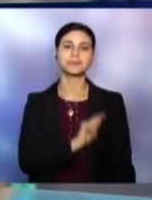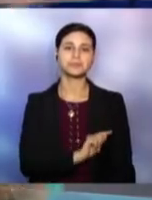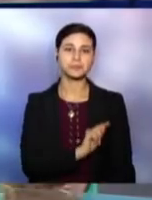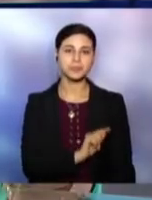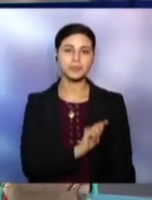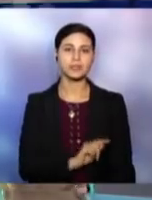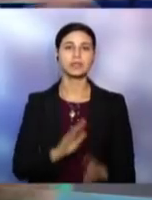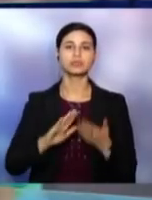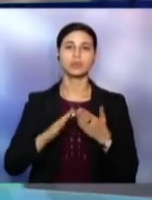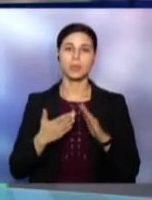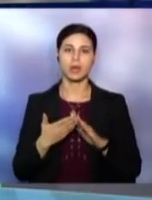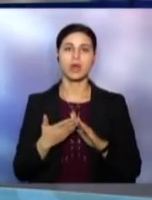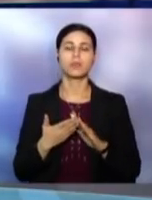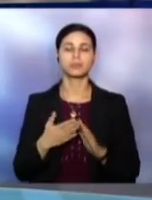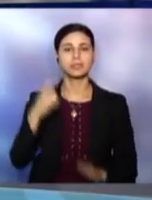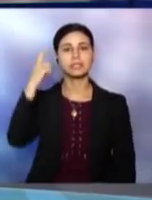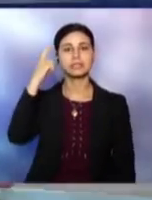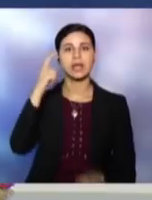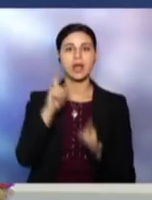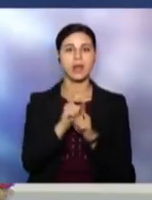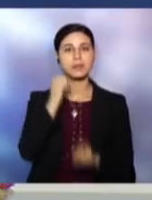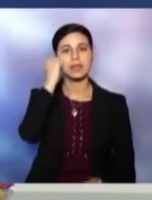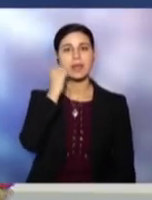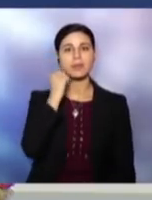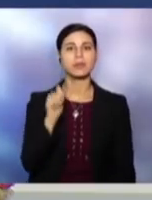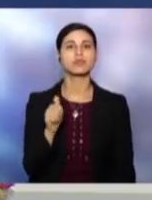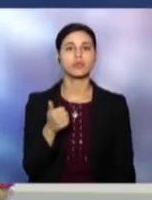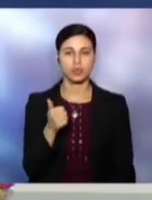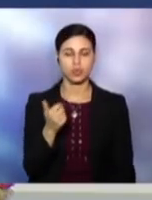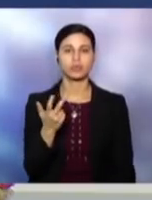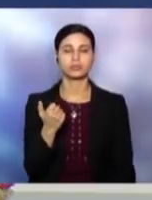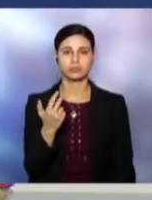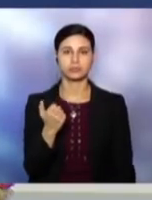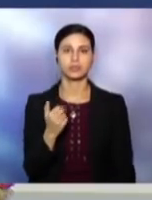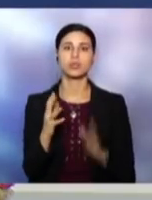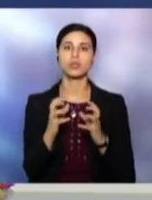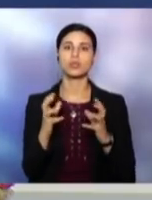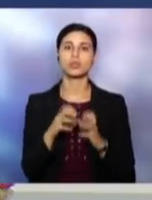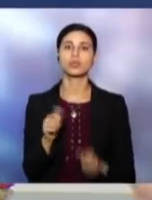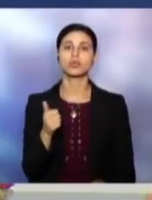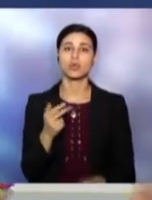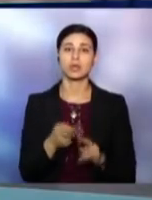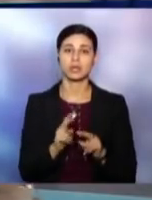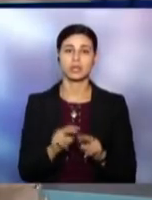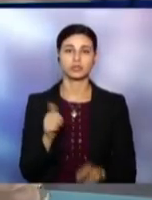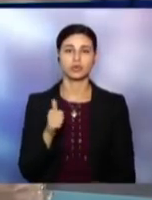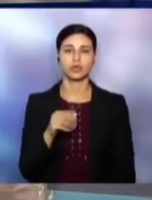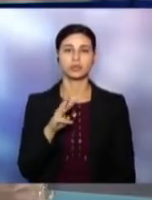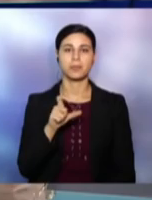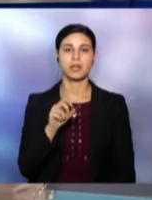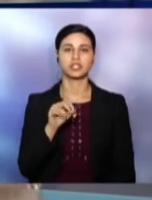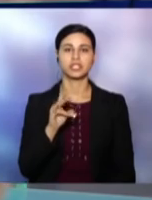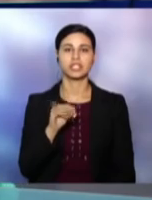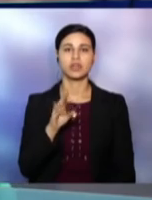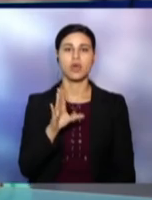ჩვენი მდგომარეობა, ტვინს დაბერების ისტრაფე, მისი შეთვისების ხარისხი. კი ბატონო. ხო, როგორც მეჩნიკოვი ამბობდა,